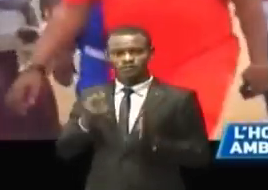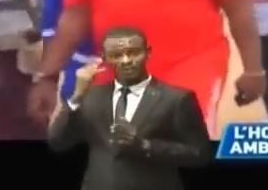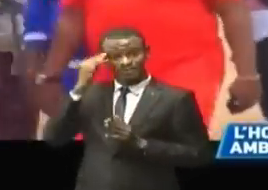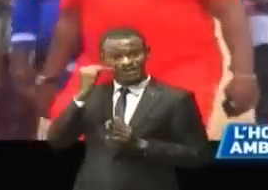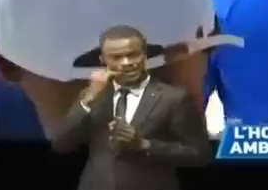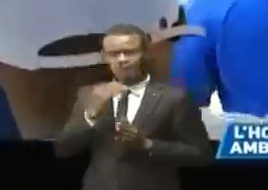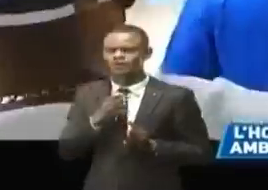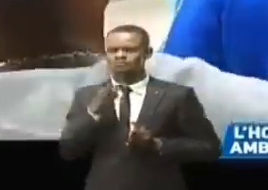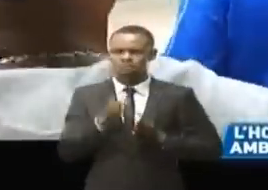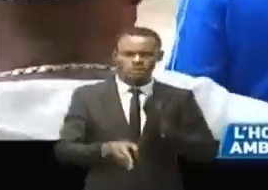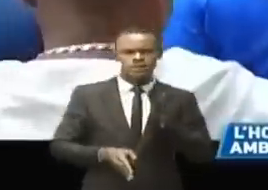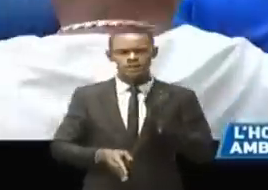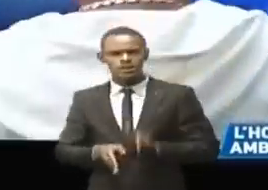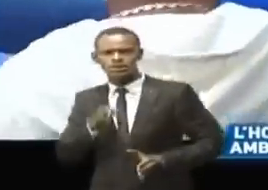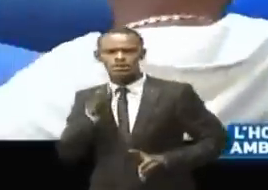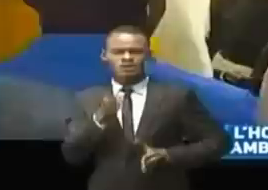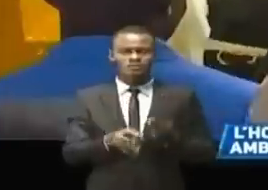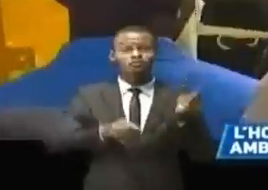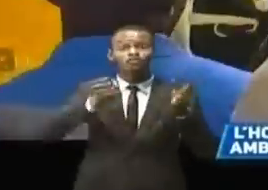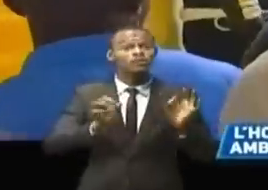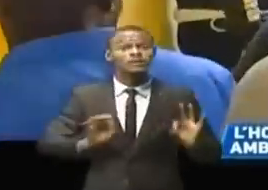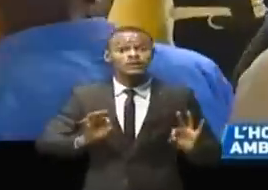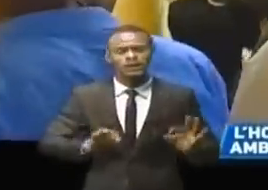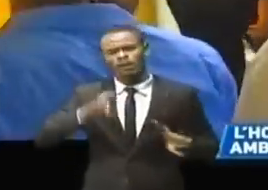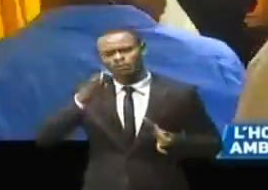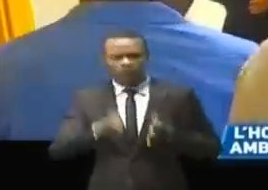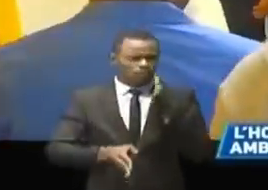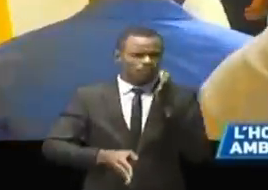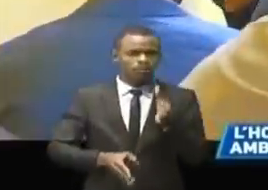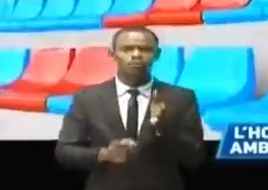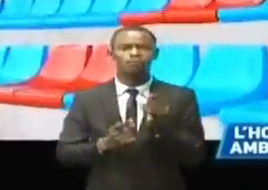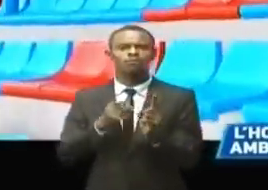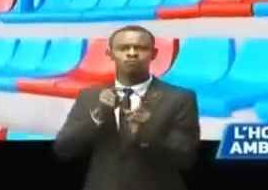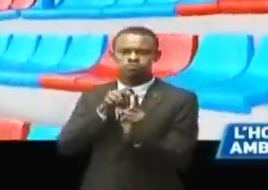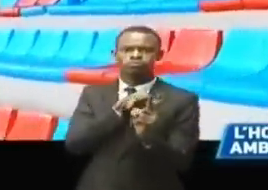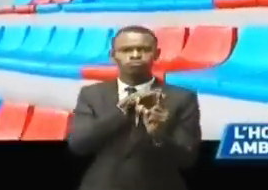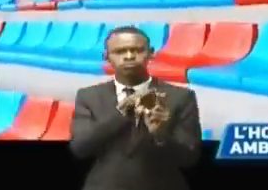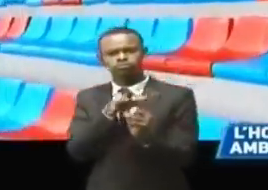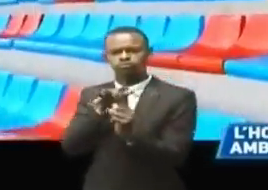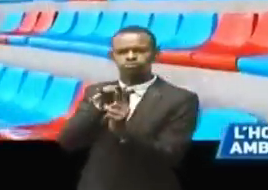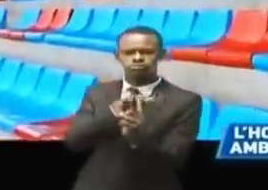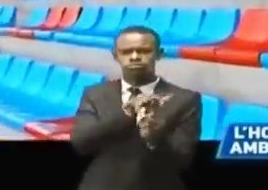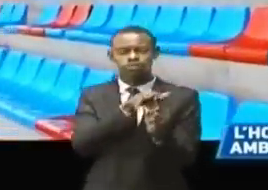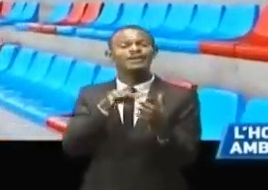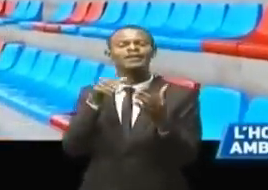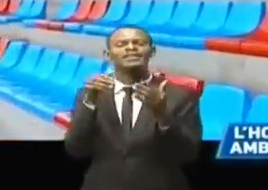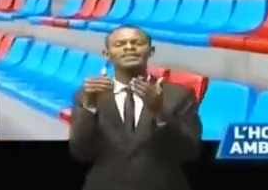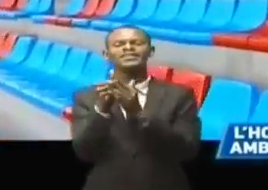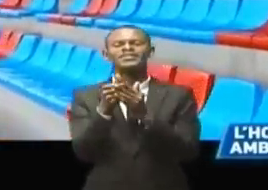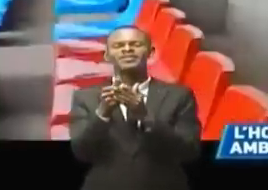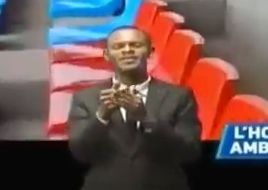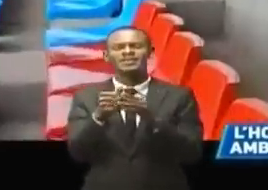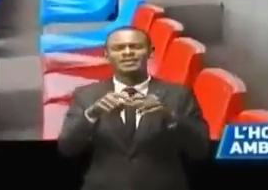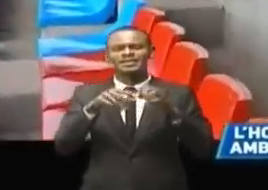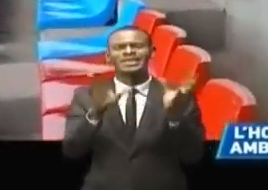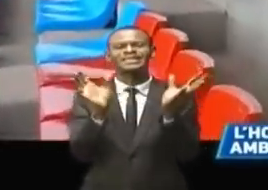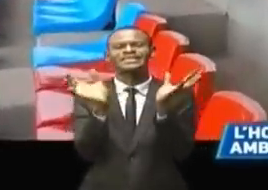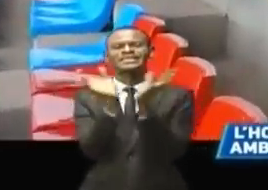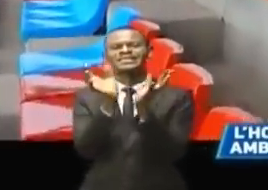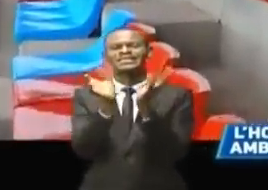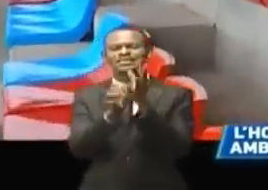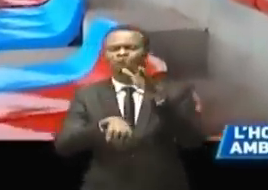une marche de santé en chutant par une visite au stade de Bumba en pleine rénovation et qui va bientôt être doté d'une